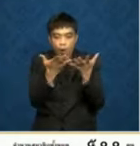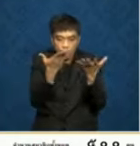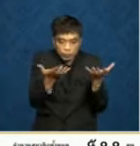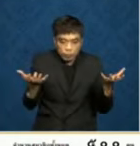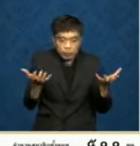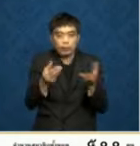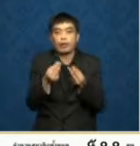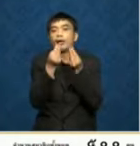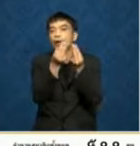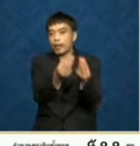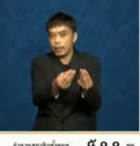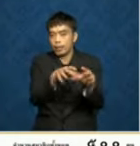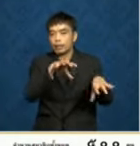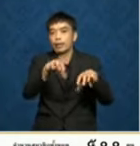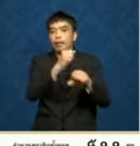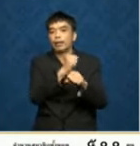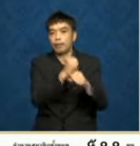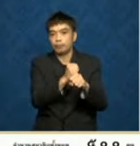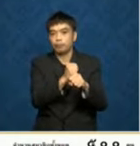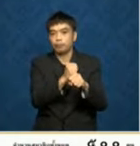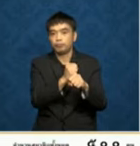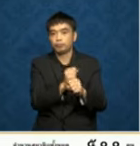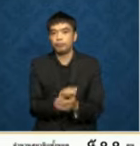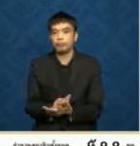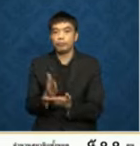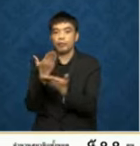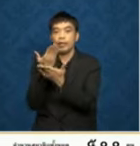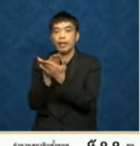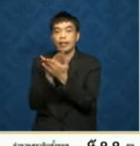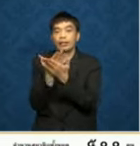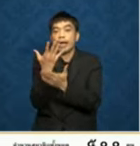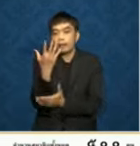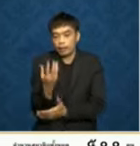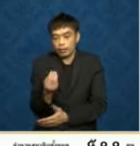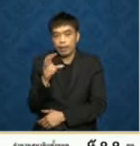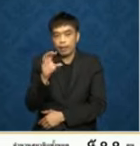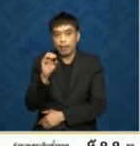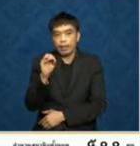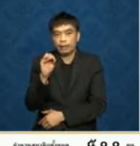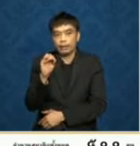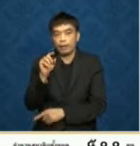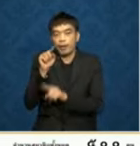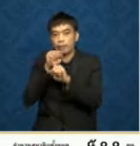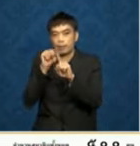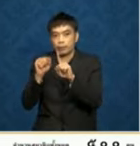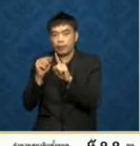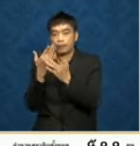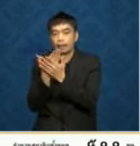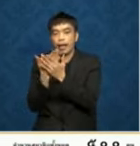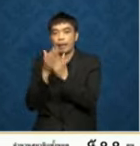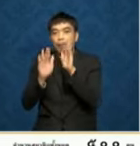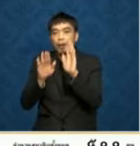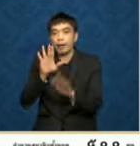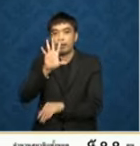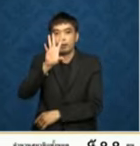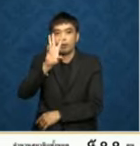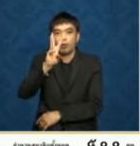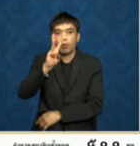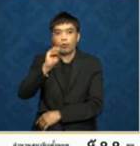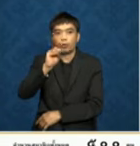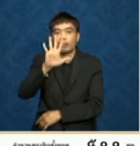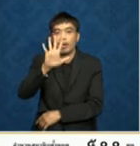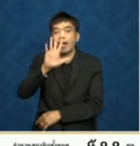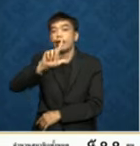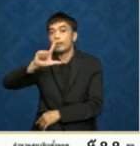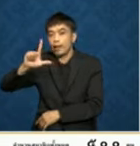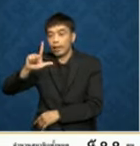ประชาชนได้อย่ดีมากขึ้นแล้วก็งบกำเนินการที่เหลืออีก 50% หรอ 65 ลานบาทนั้นทเราใช้ในกสนบส